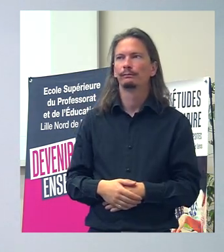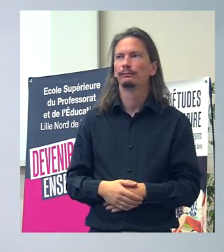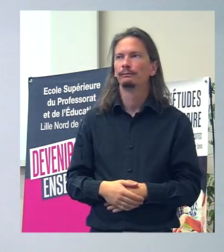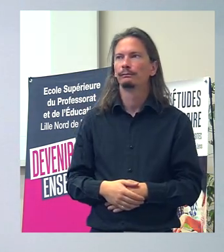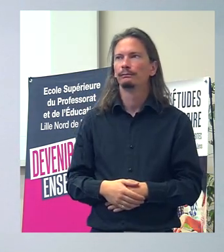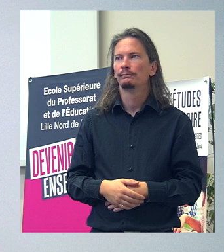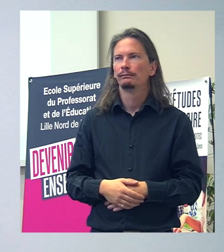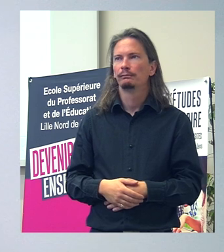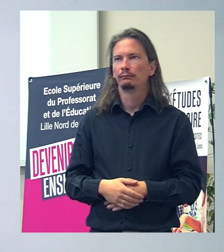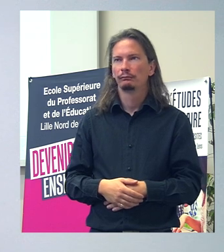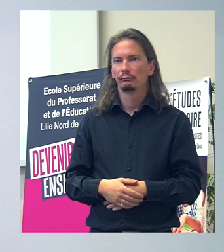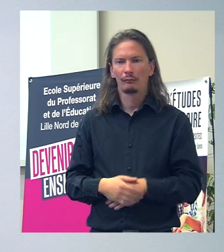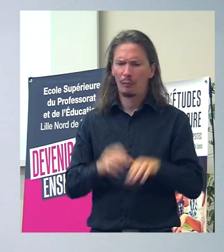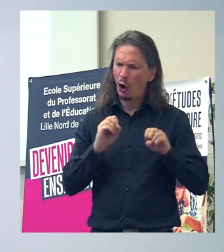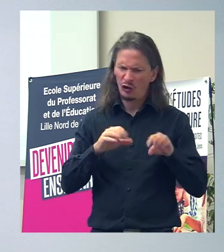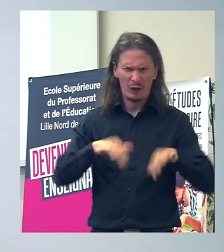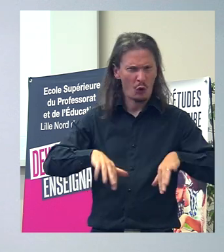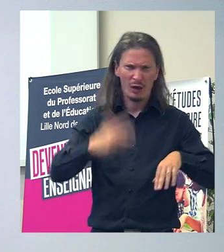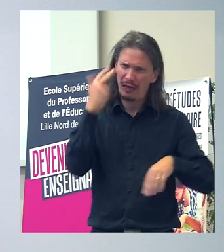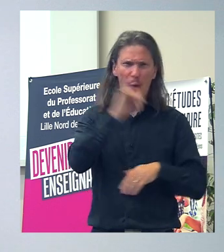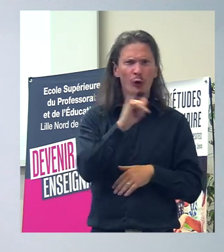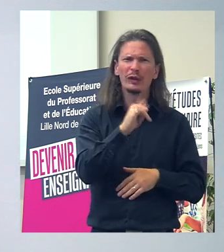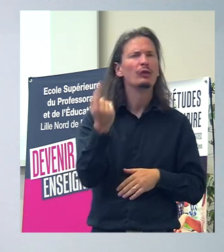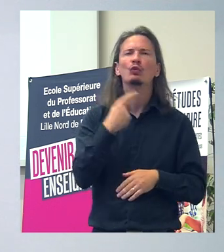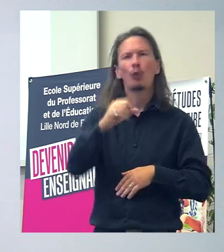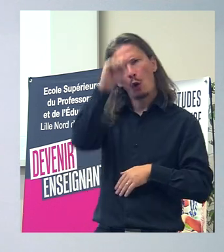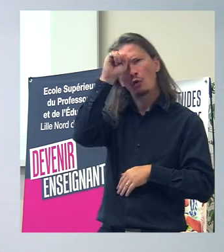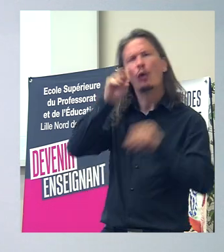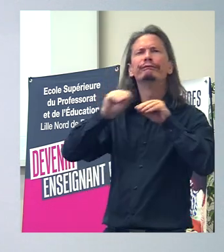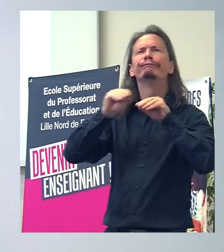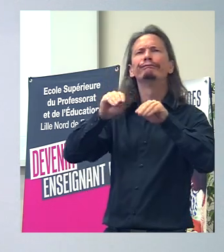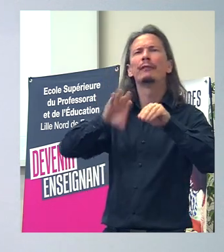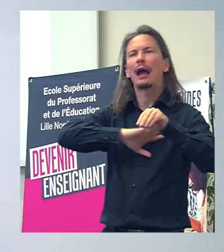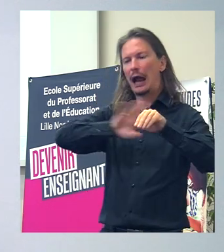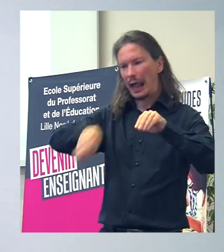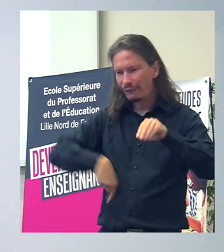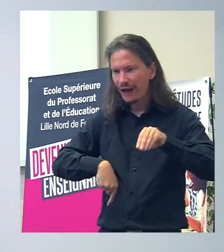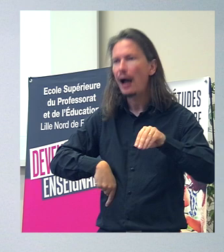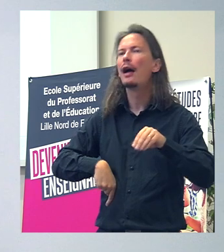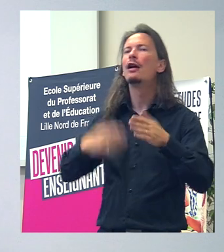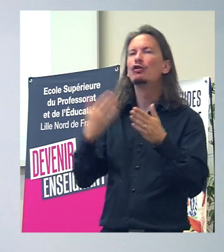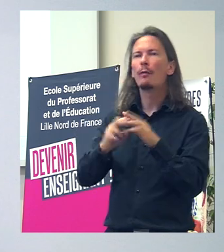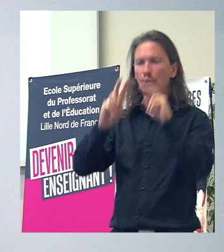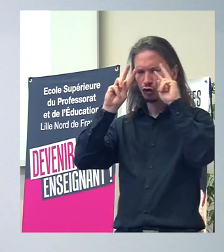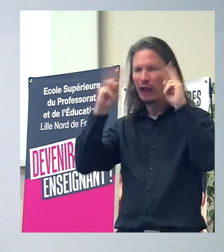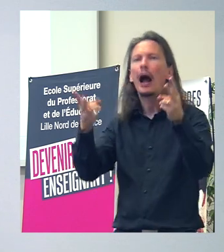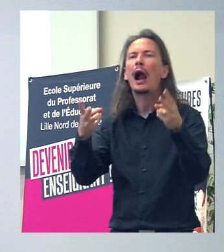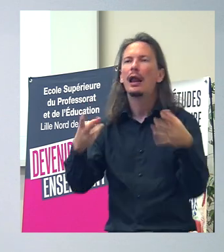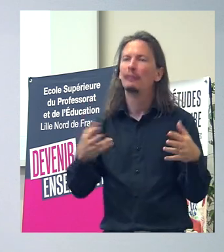que n'importe quel enseignant conclut toujours une leçon par la phase de généralisation au premier